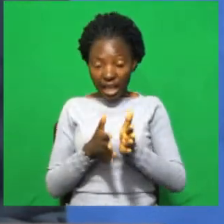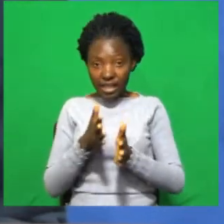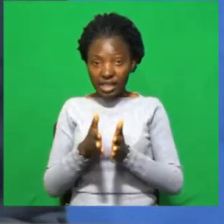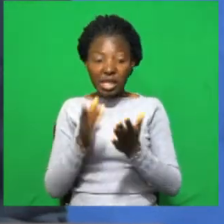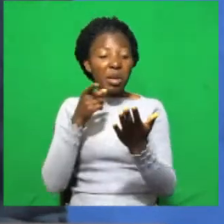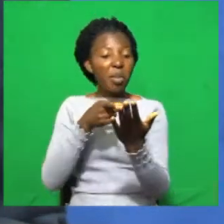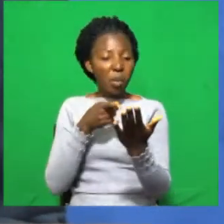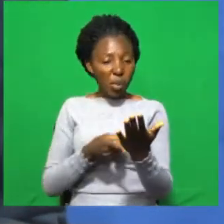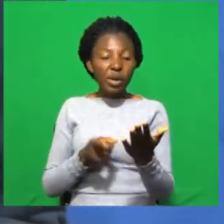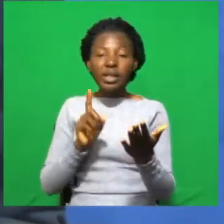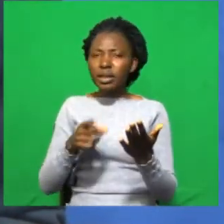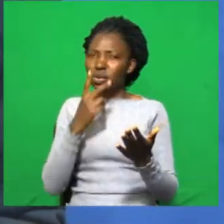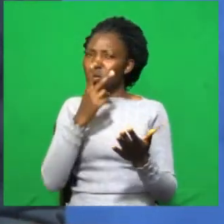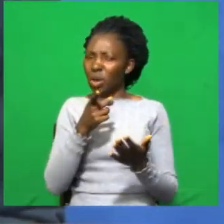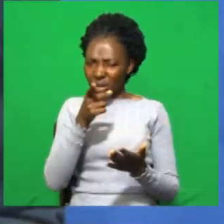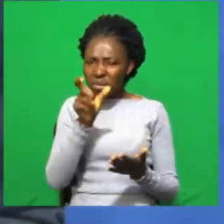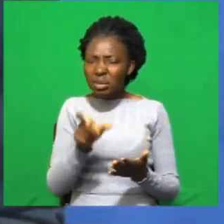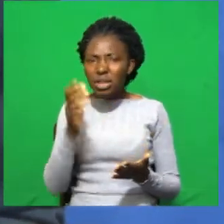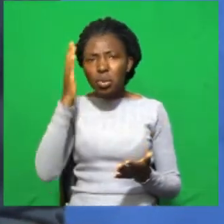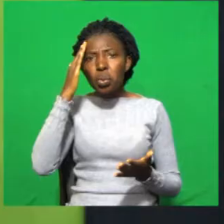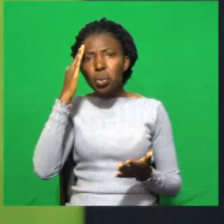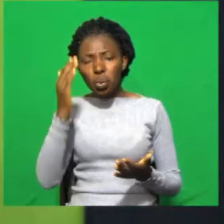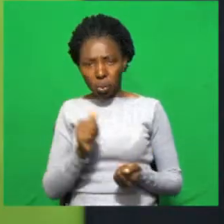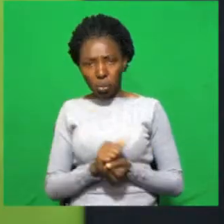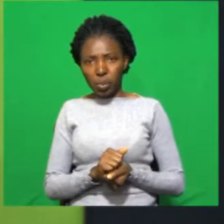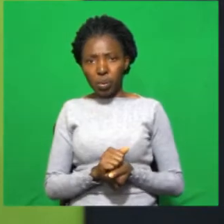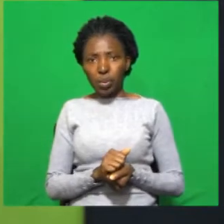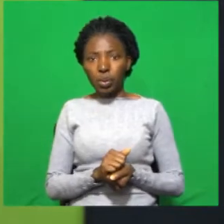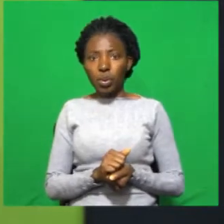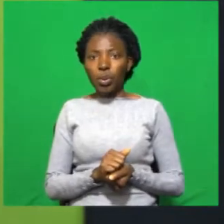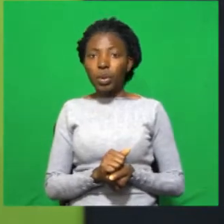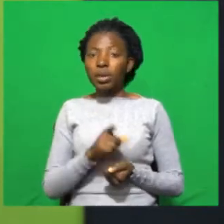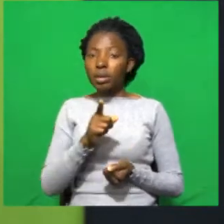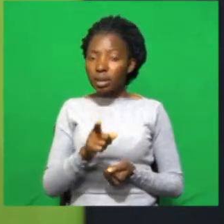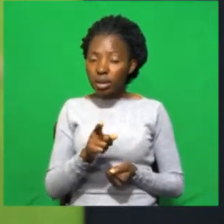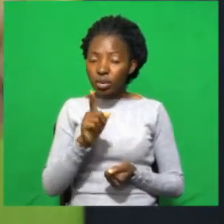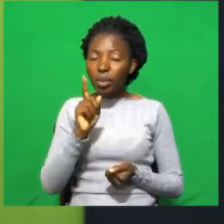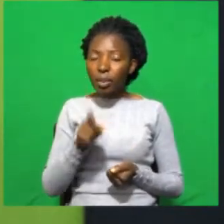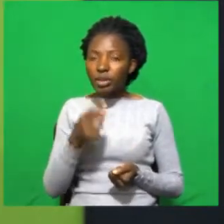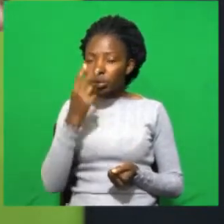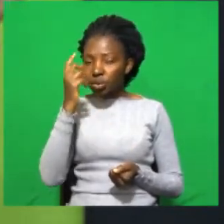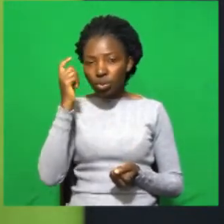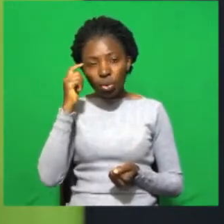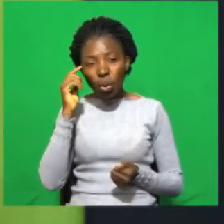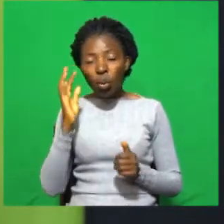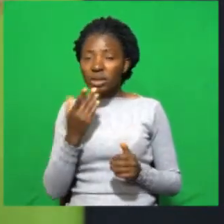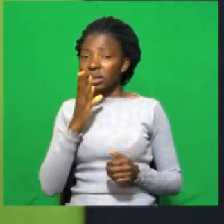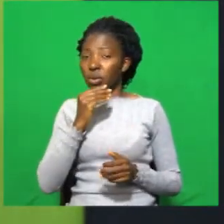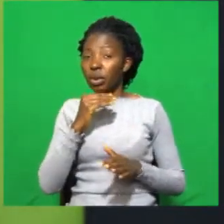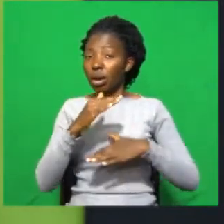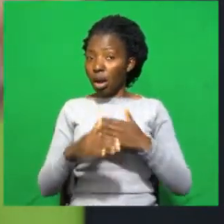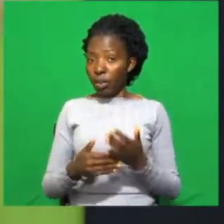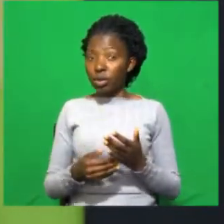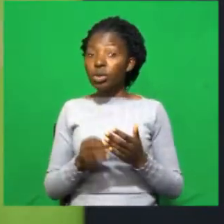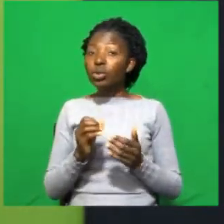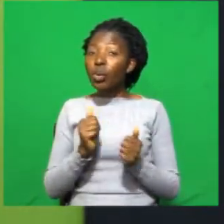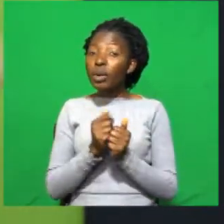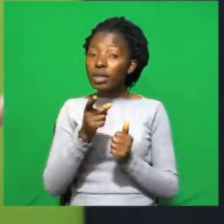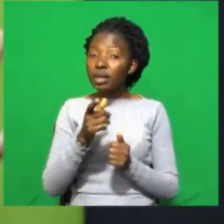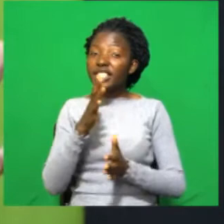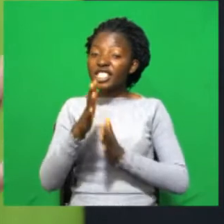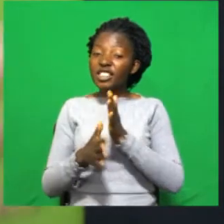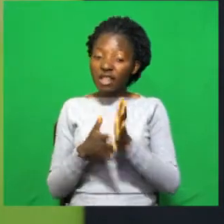kuti zvimiso zvinotiratidza. Ndo minongedzo yataurwa naPauro yekuti mubva maziva kuti chii chiri kutaurwa ipapa. Saka neminongedzo